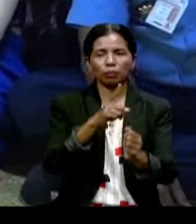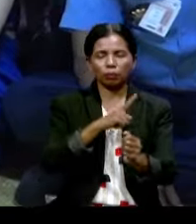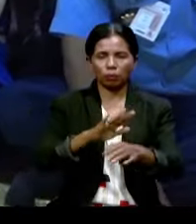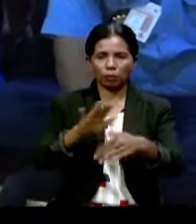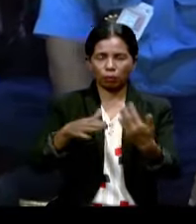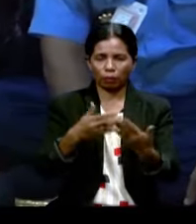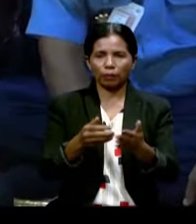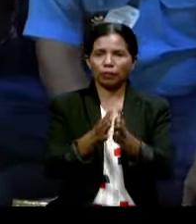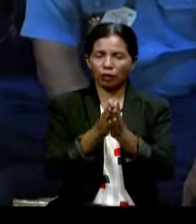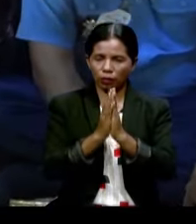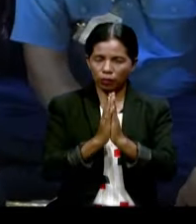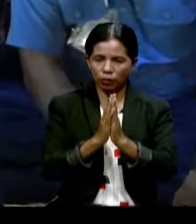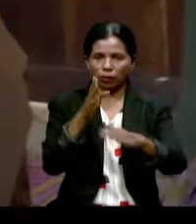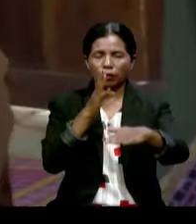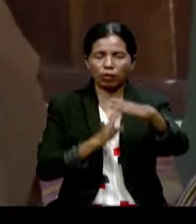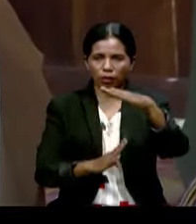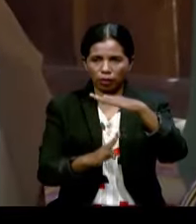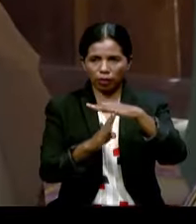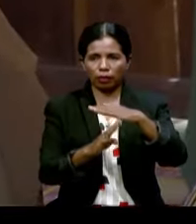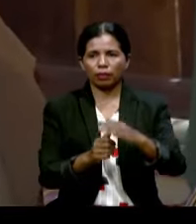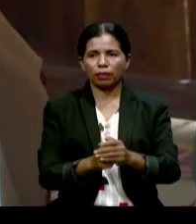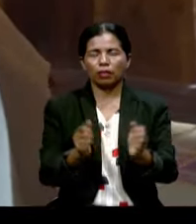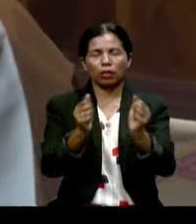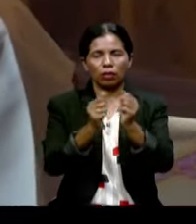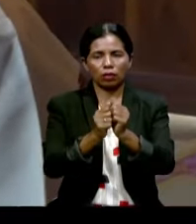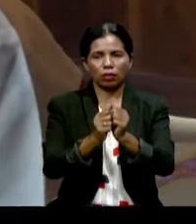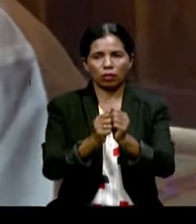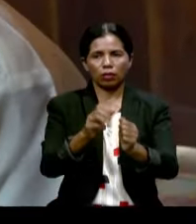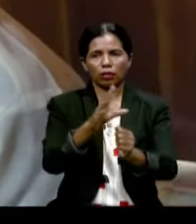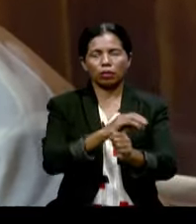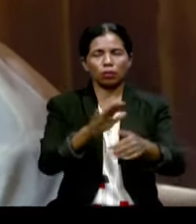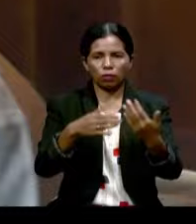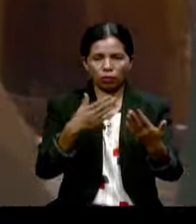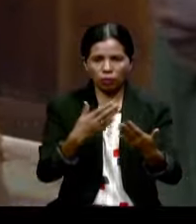husu bahkraikan konya community ba tomak